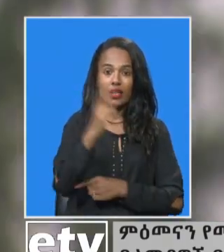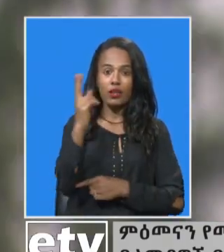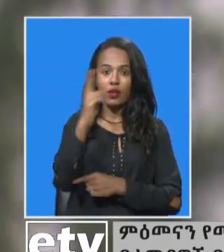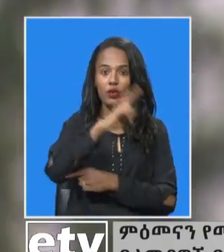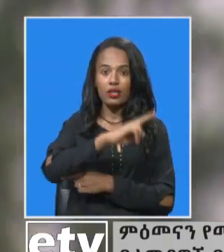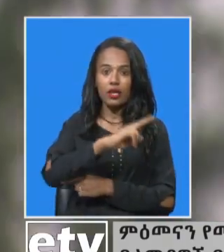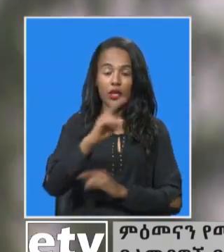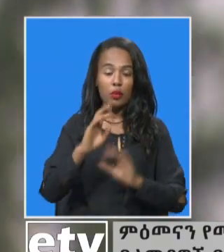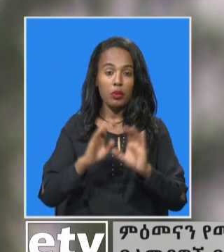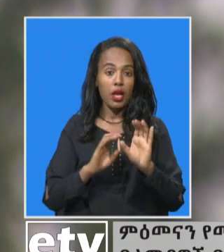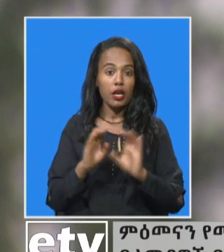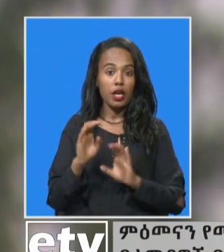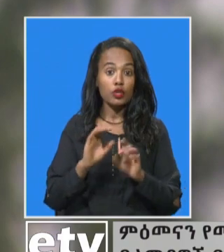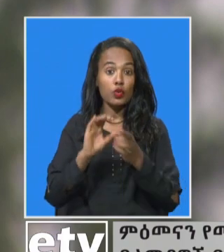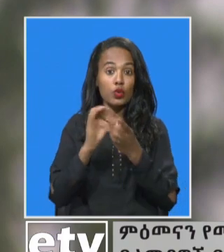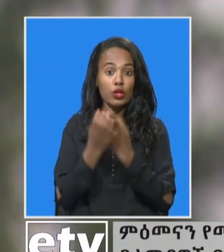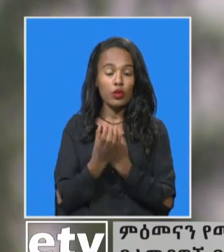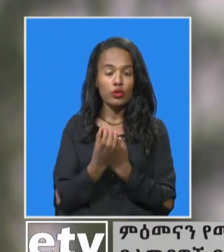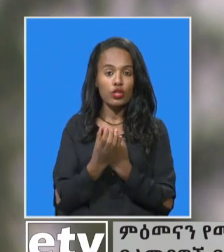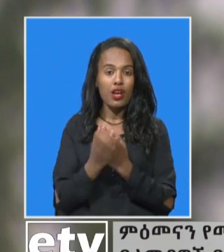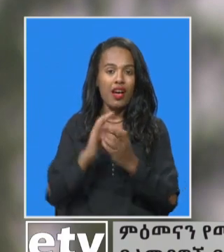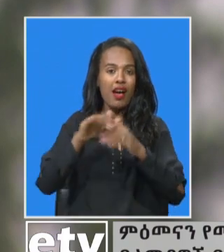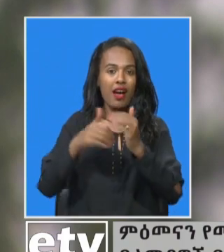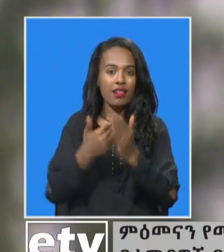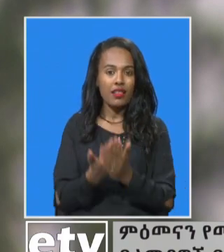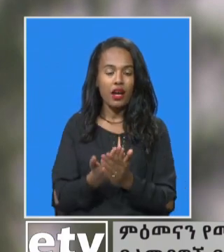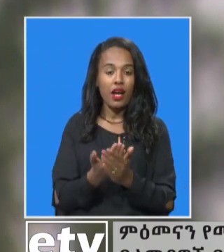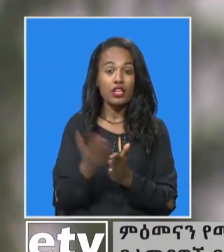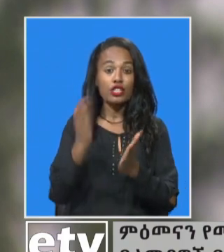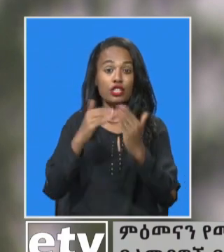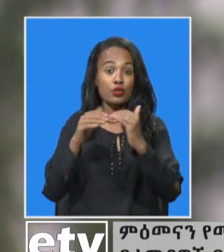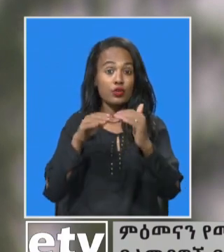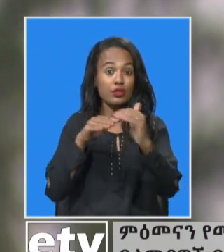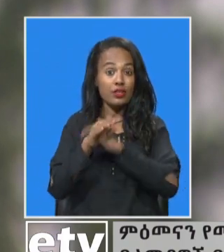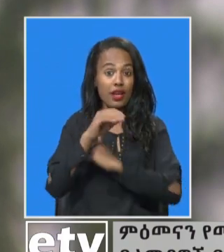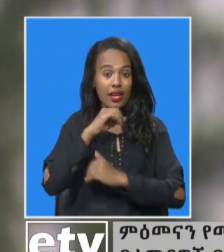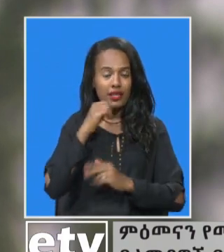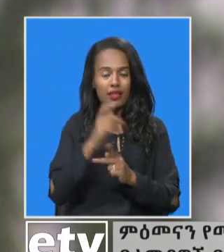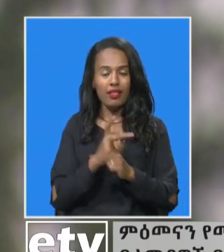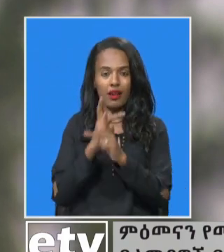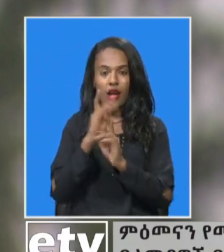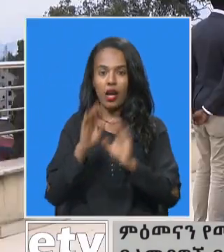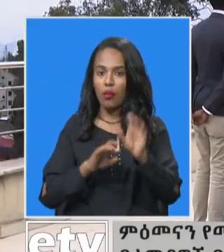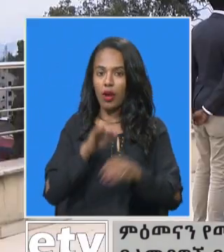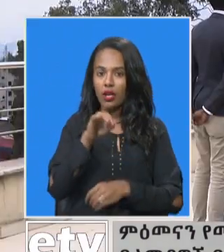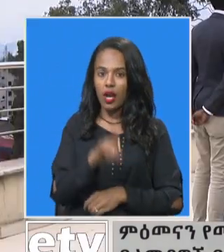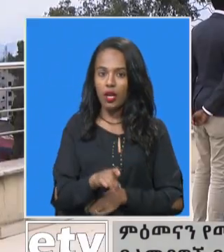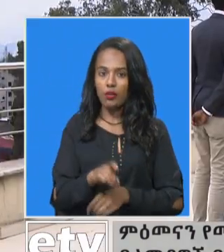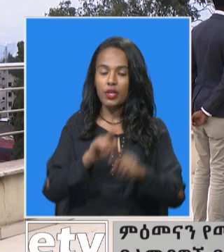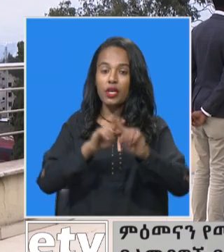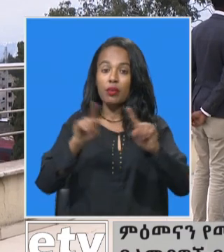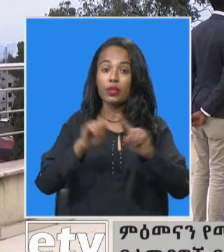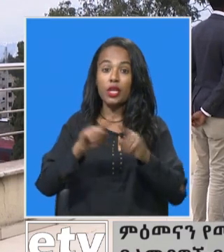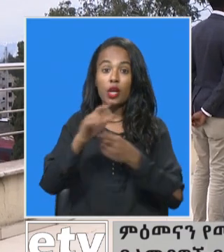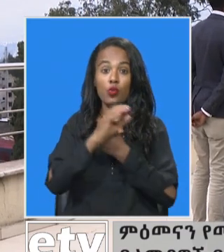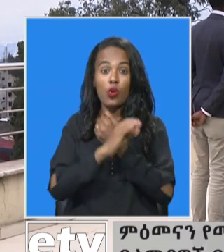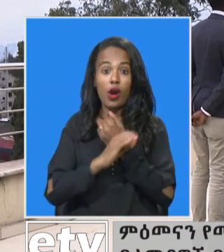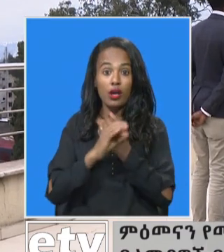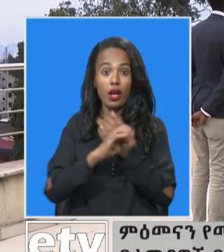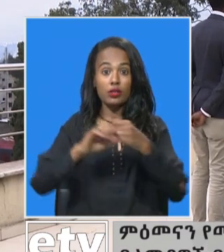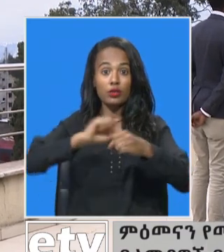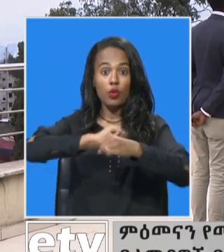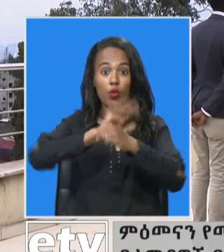ቀን የምናደርጋቸው ሁኔታዎች አጠቃላይ ኬዎስ ውስጥ እንዳይከተን ጥንቃቄ ማድረግ ይኖርብናል። በተለያዩ ሀገራት የኮሮና